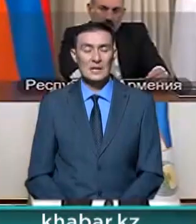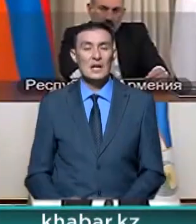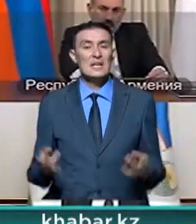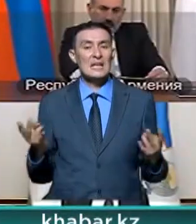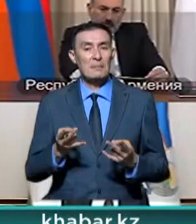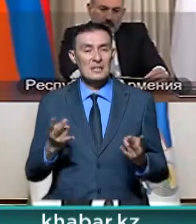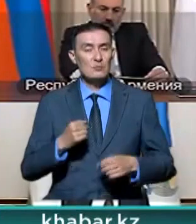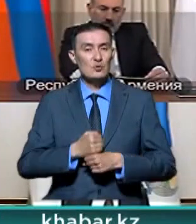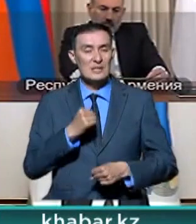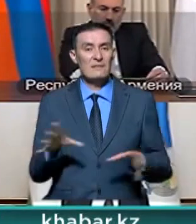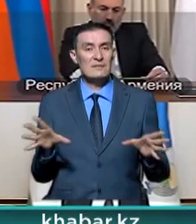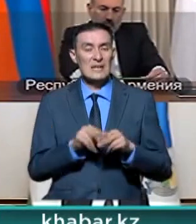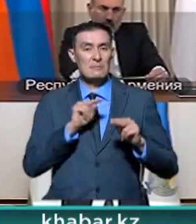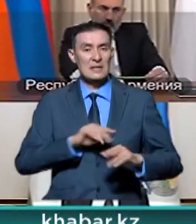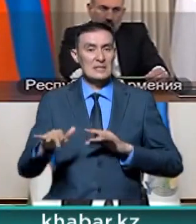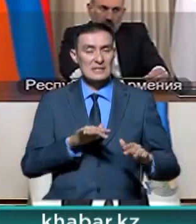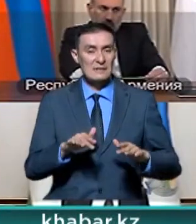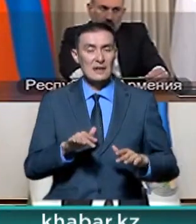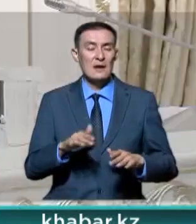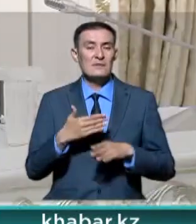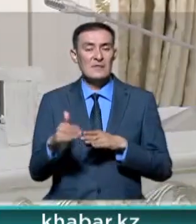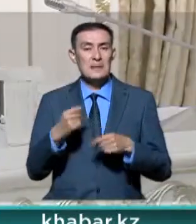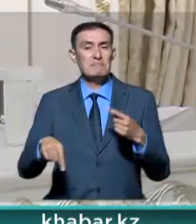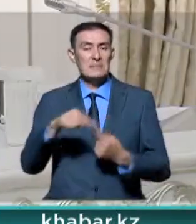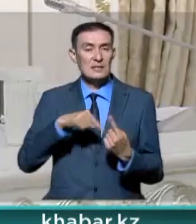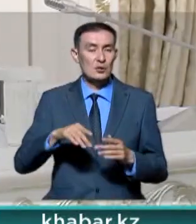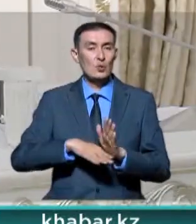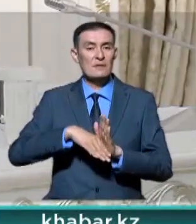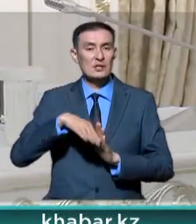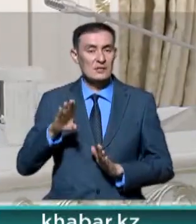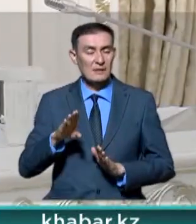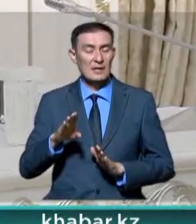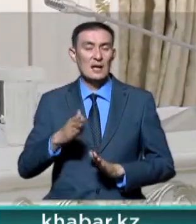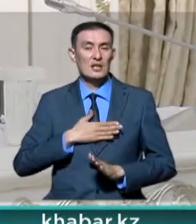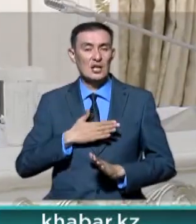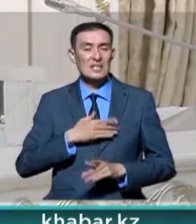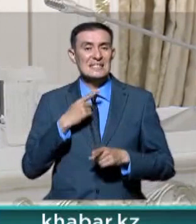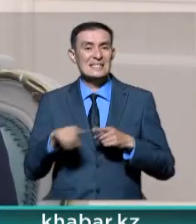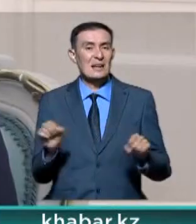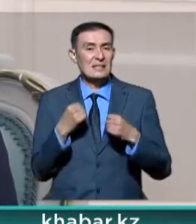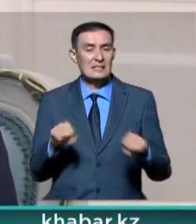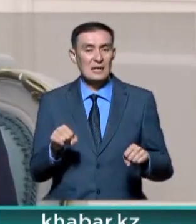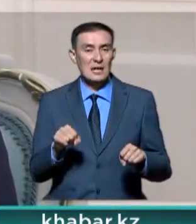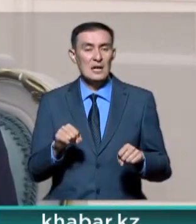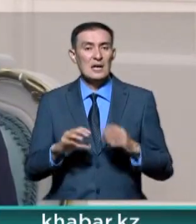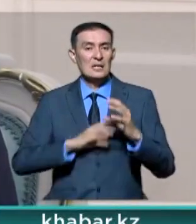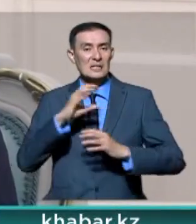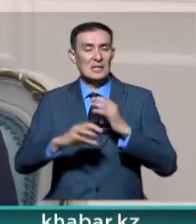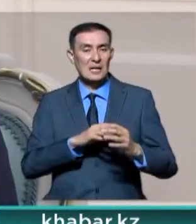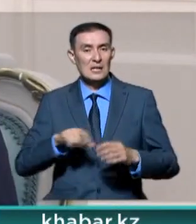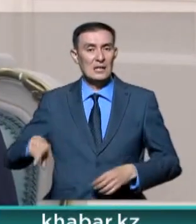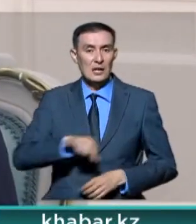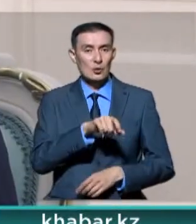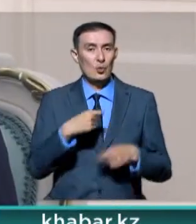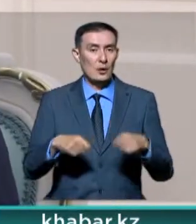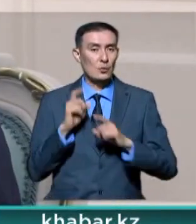Требуется также усилить взаимодействие по линии бизнеса, усовершенствовать наши так называемые скоростные трансконтинентальные коридоры